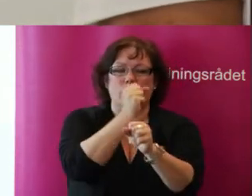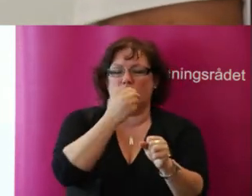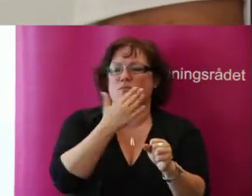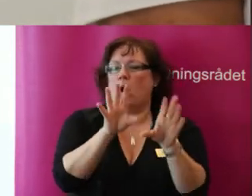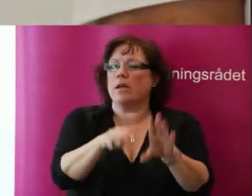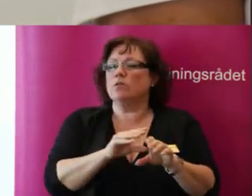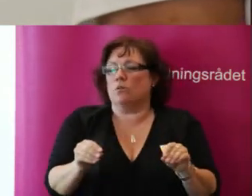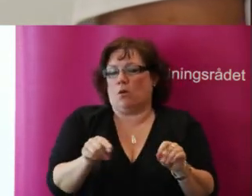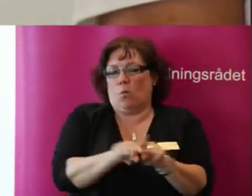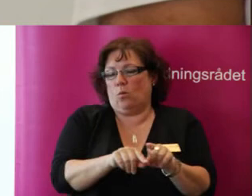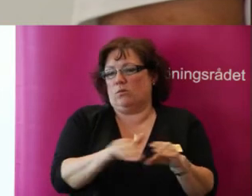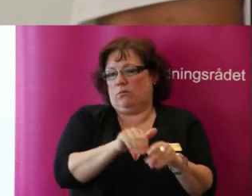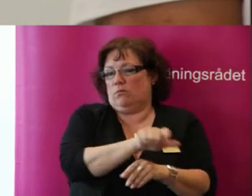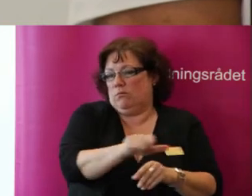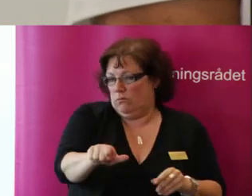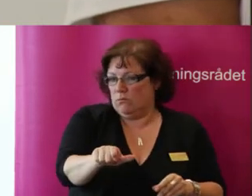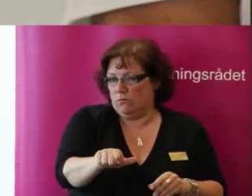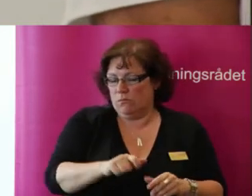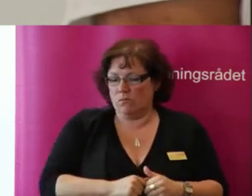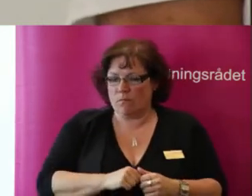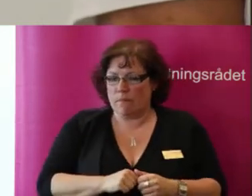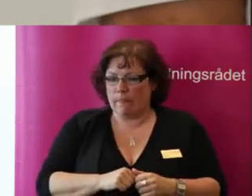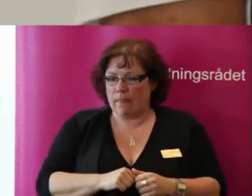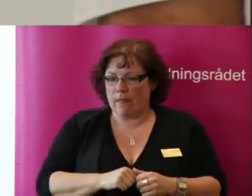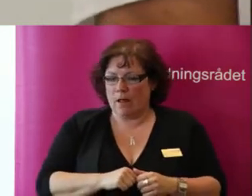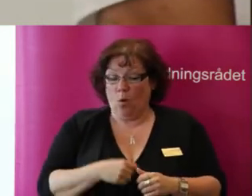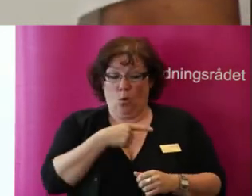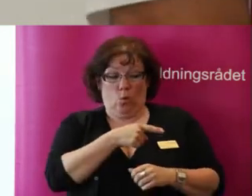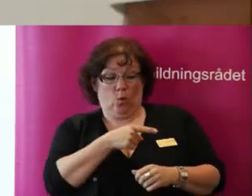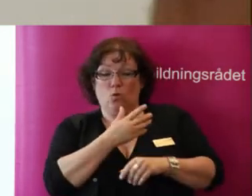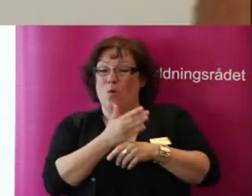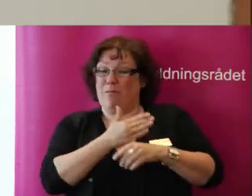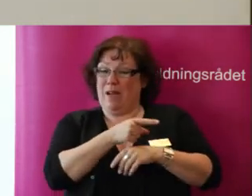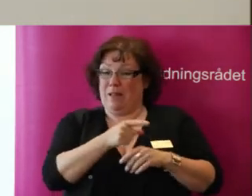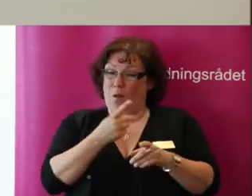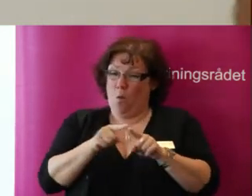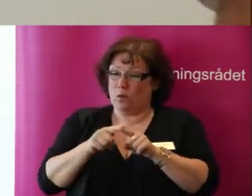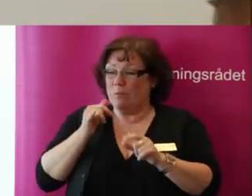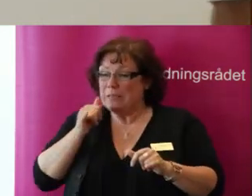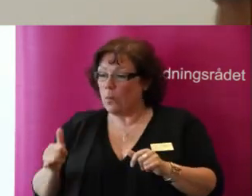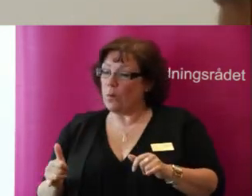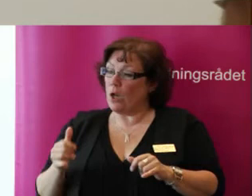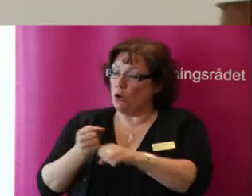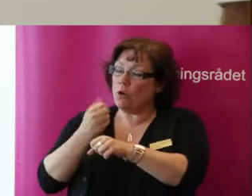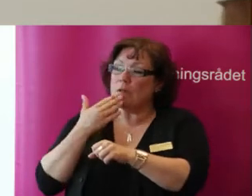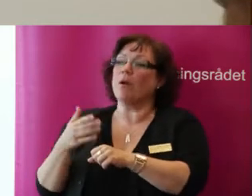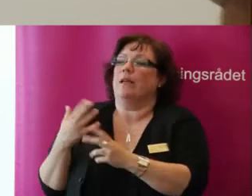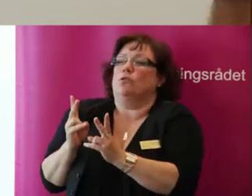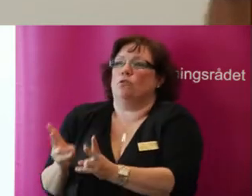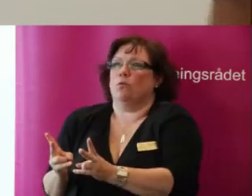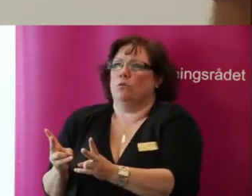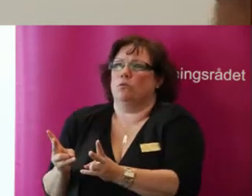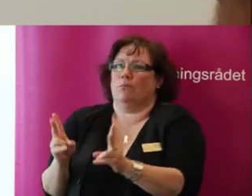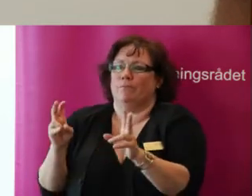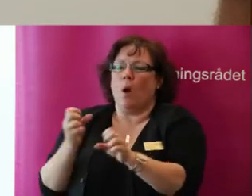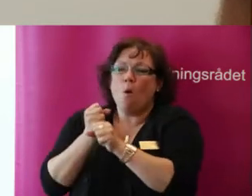gott resultat. Och det är ju, du berättar om de här historierna, och det är ju det som bär